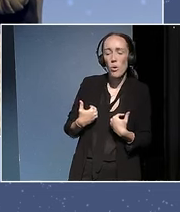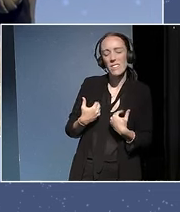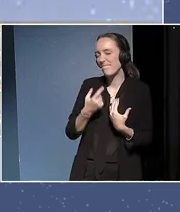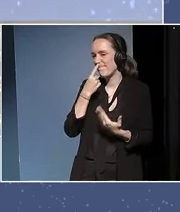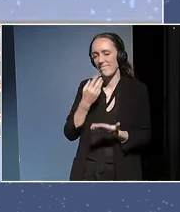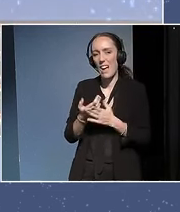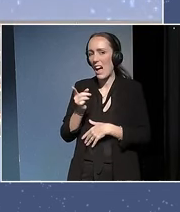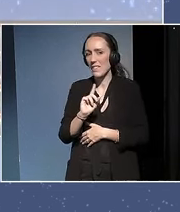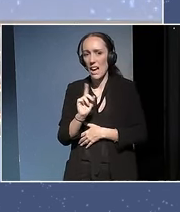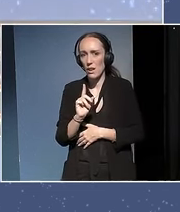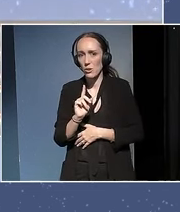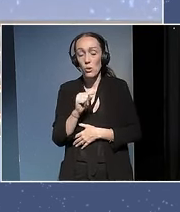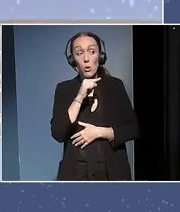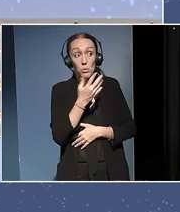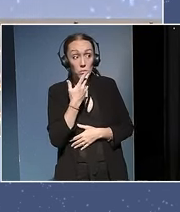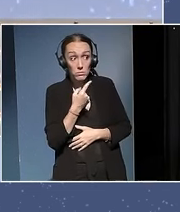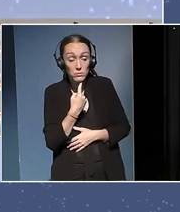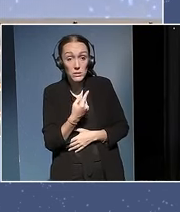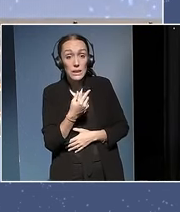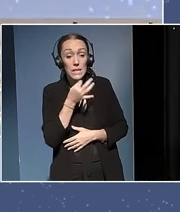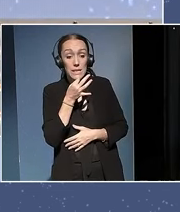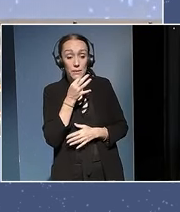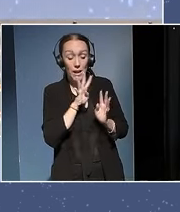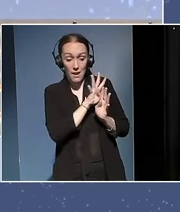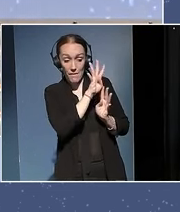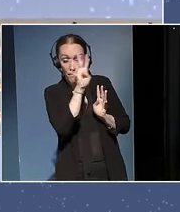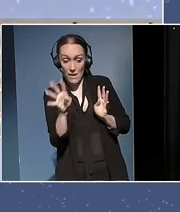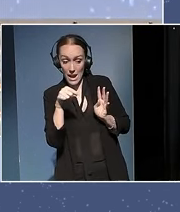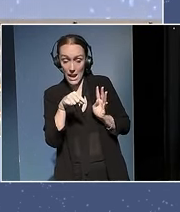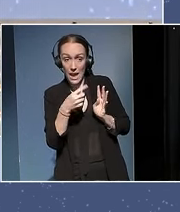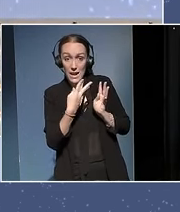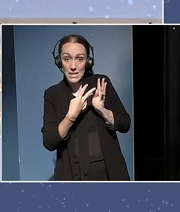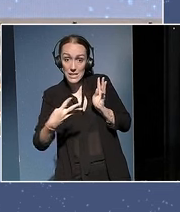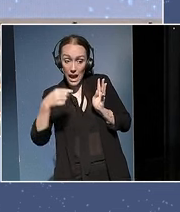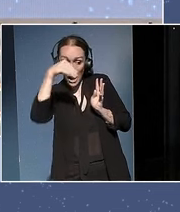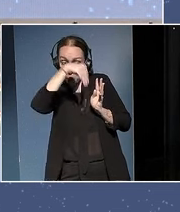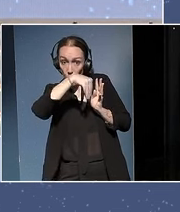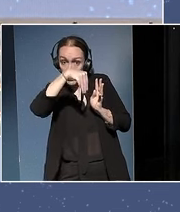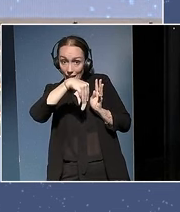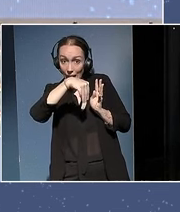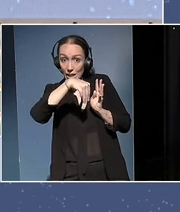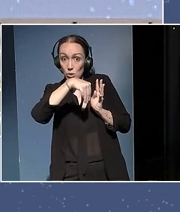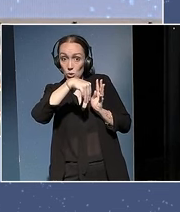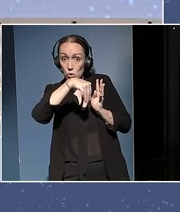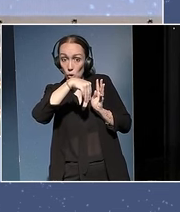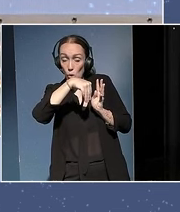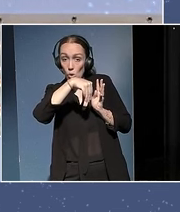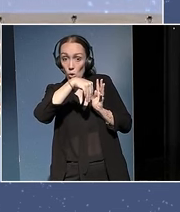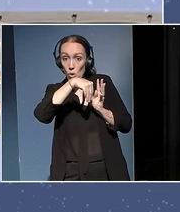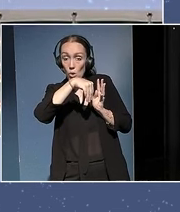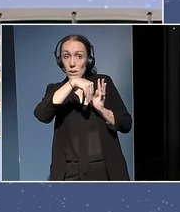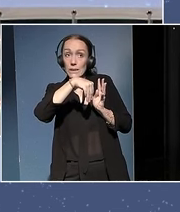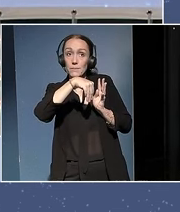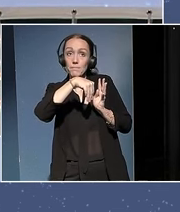Vuoi dire che il sangue che circolava all'interno dell'osso non essendo in superficie Non